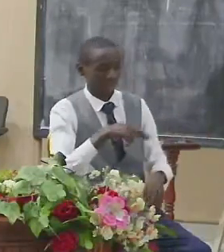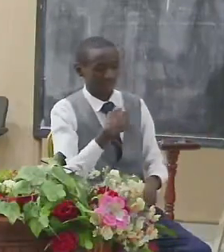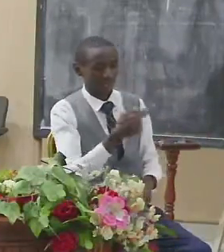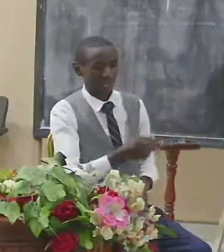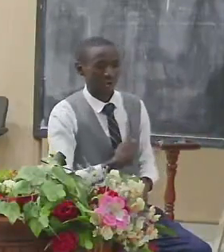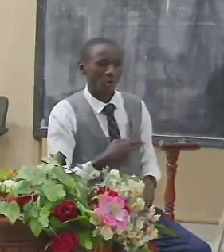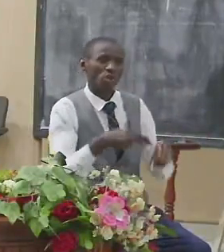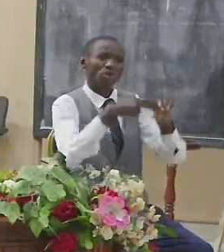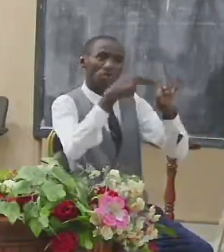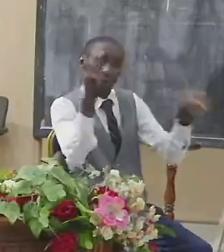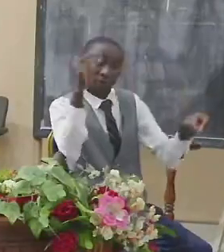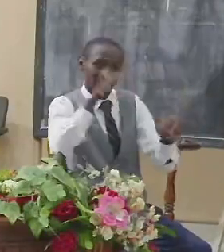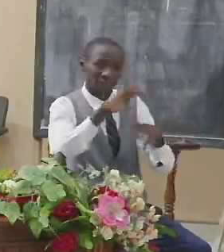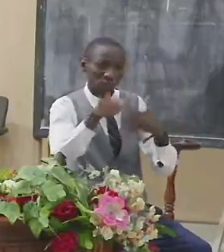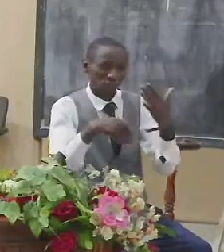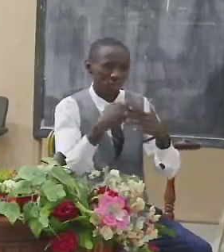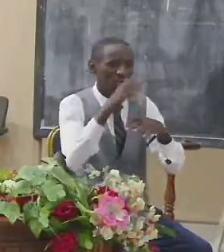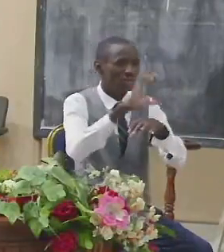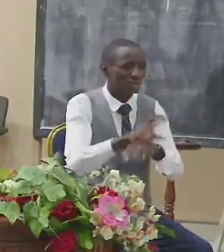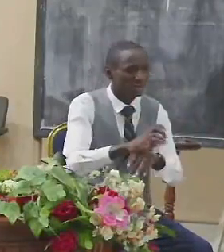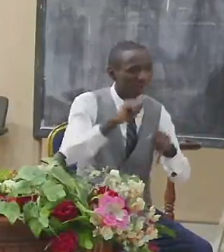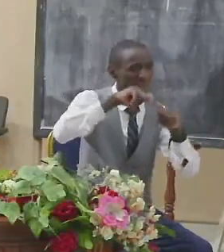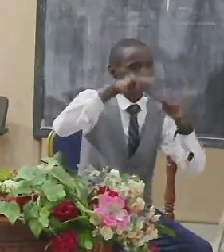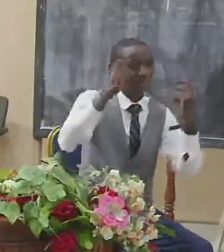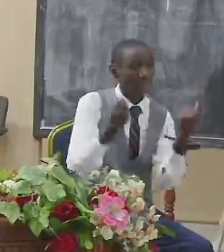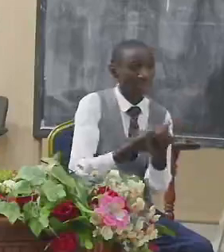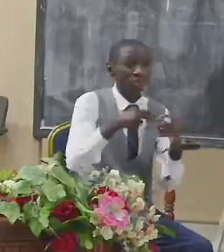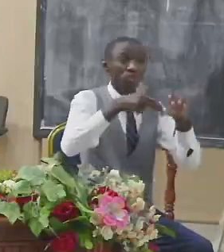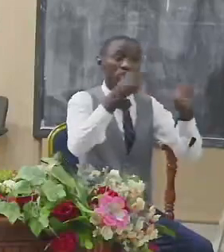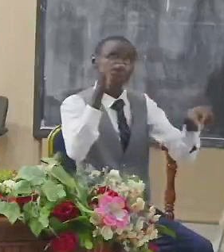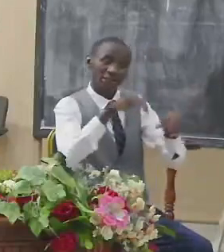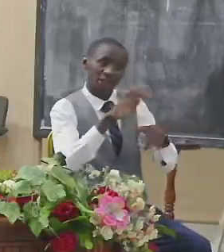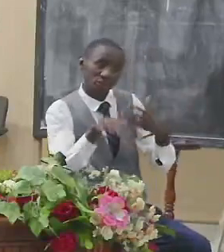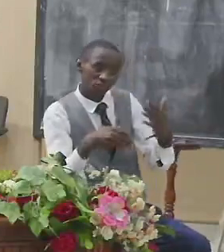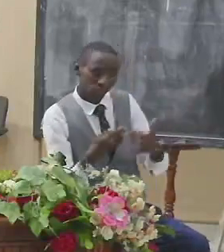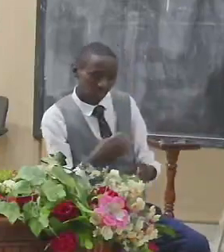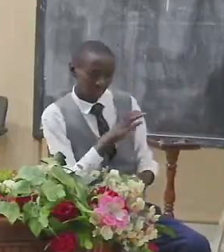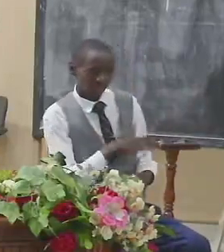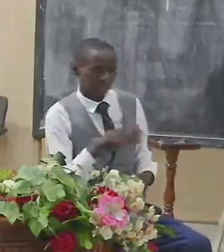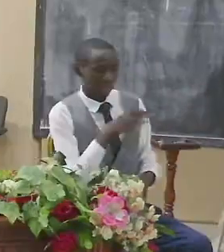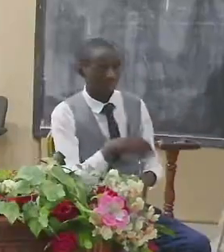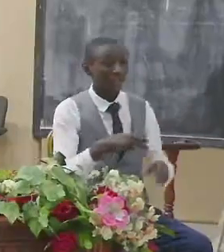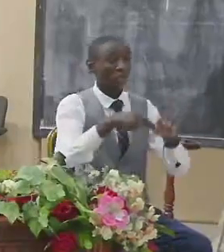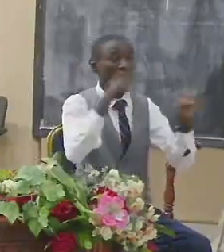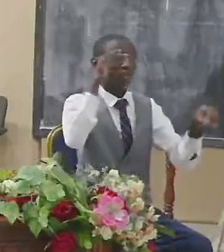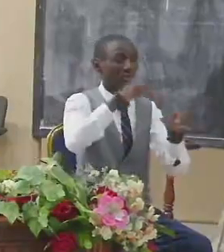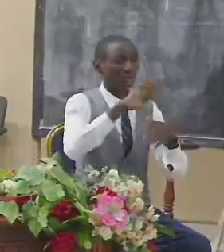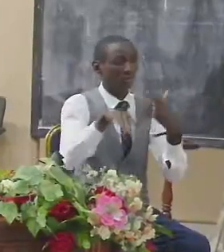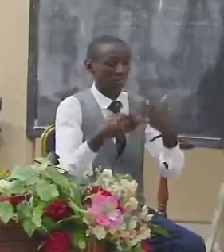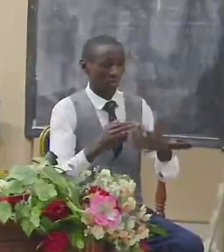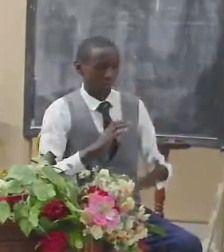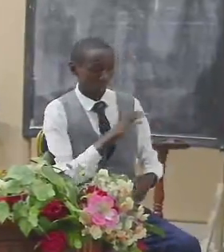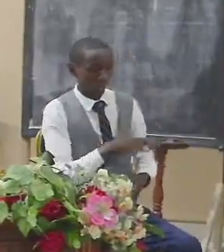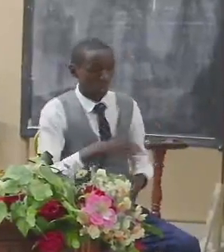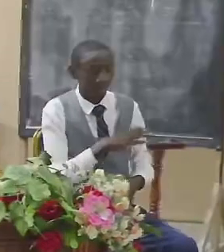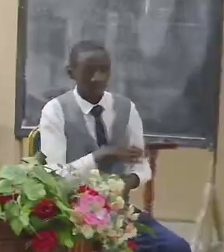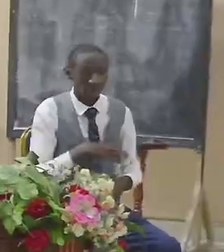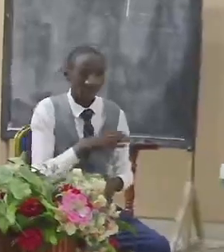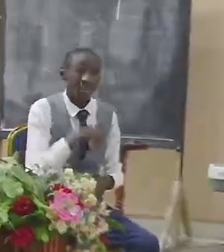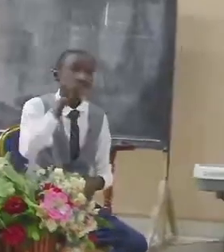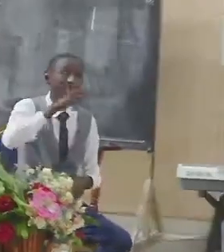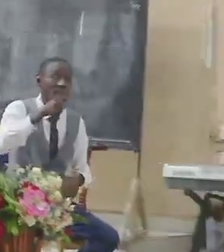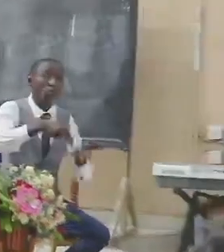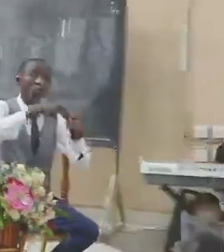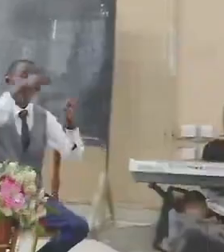mumadini. Sortir dans les coutumes. Kutoka mumadesturi. Sortir dans nos habitudes. Kutoka mumatabia zetu. Sortir dans nos comportements. Kutoka munali ya kujikamata inafaa